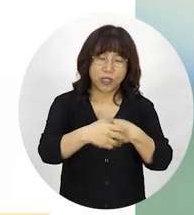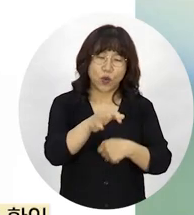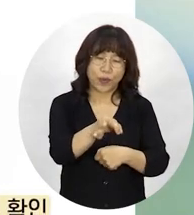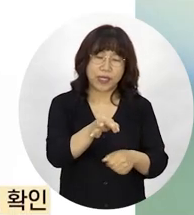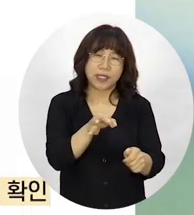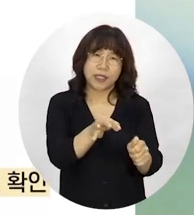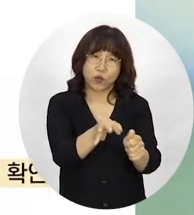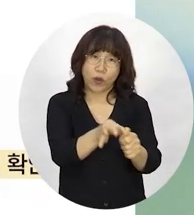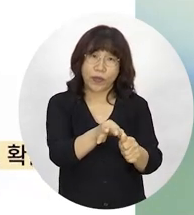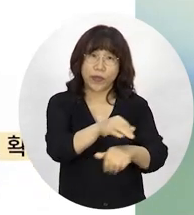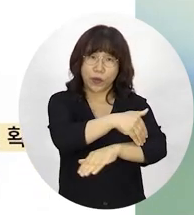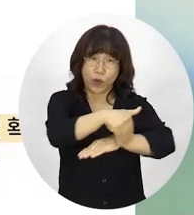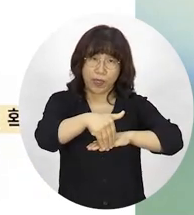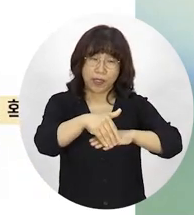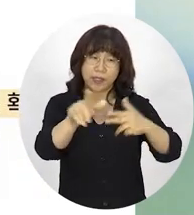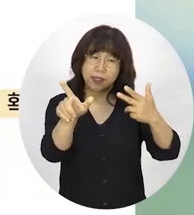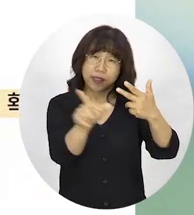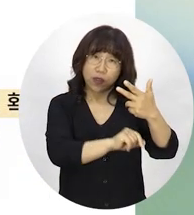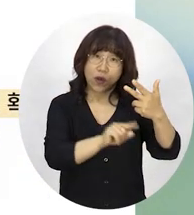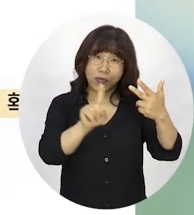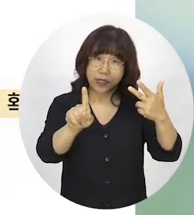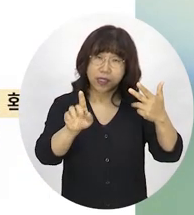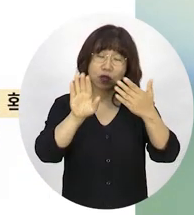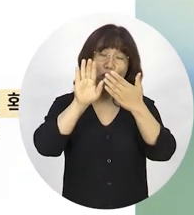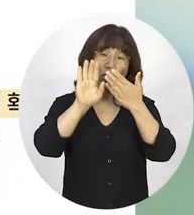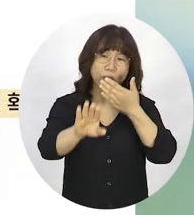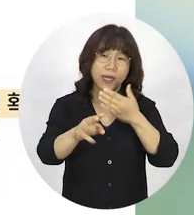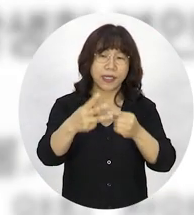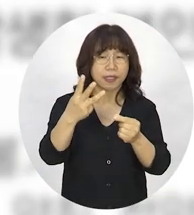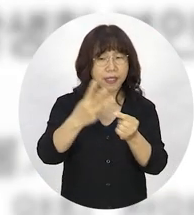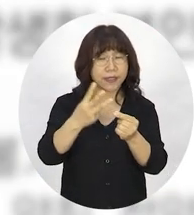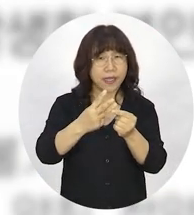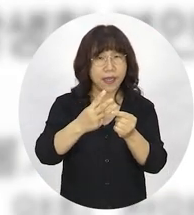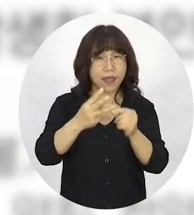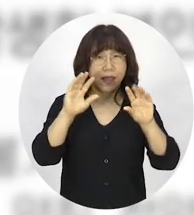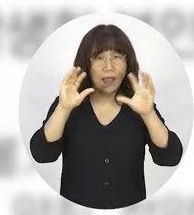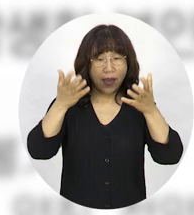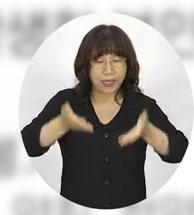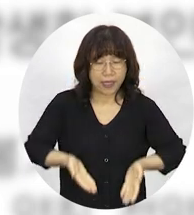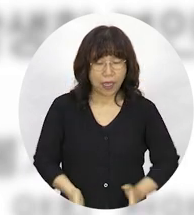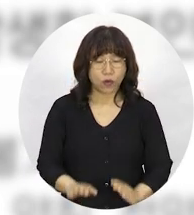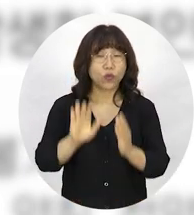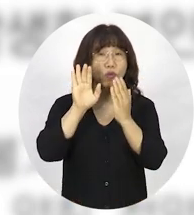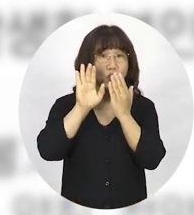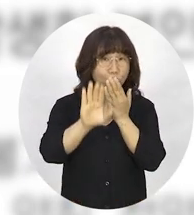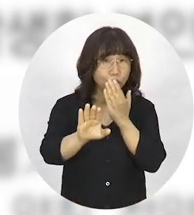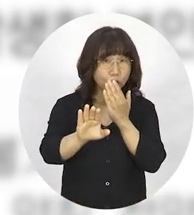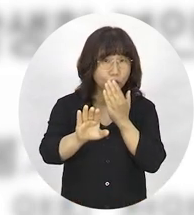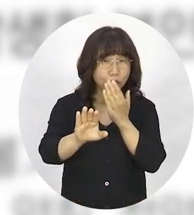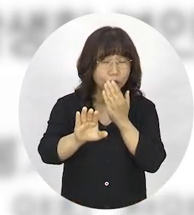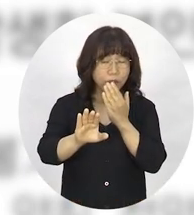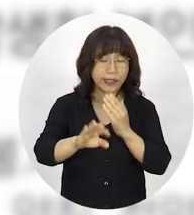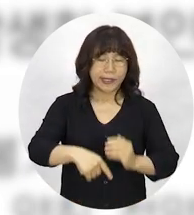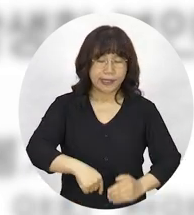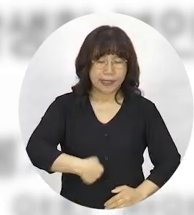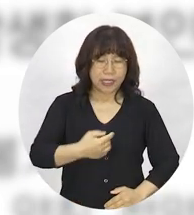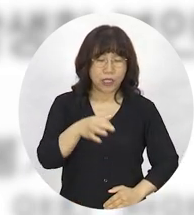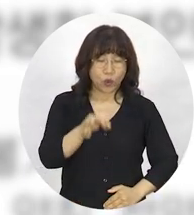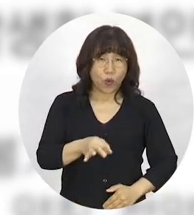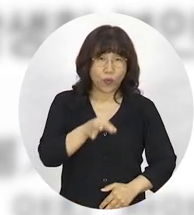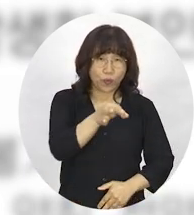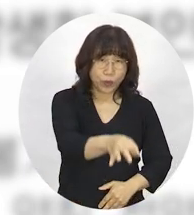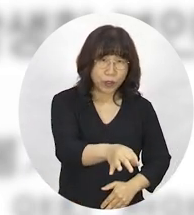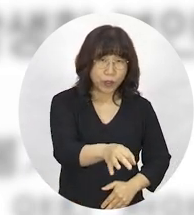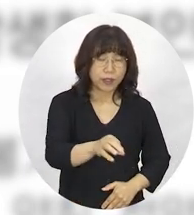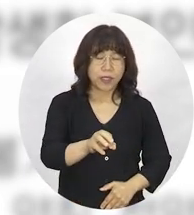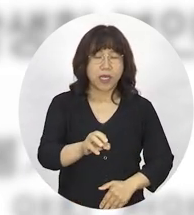사업입니다. 오는 7월 1일 이후 셋째아 이상 출산한 여성을 대상으로 출산 후 의료기관 진료로 발생한 본인